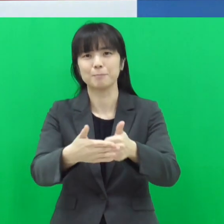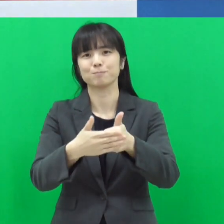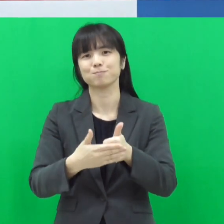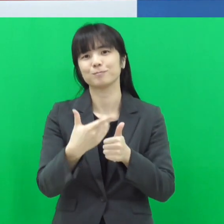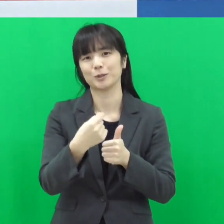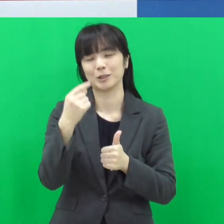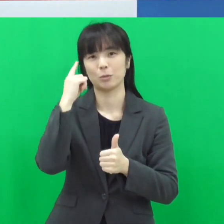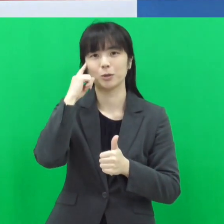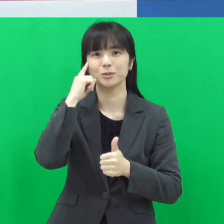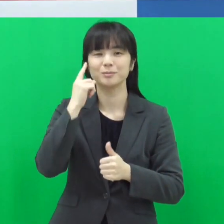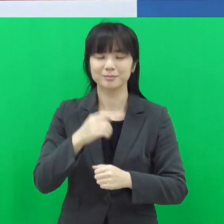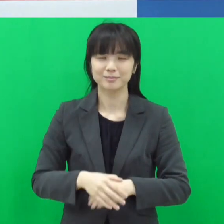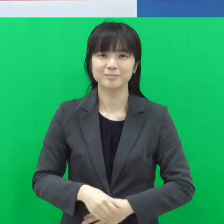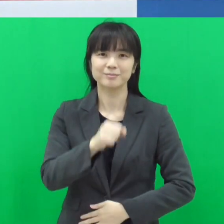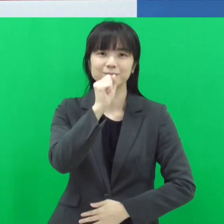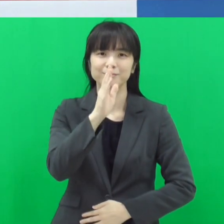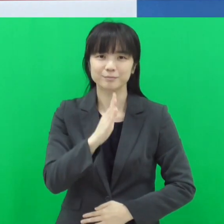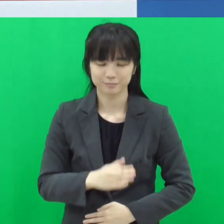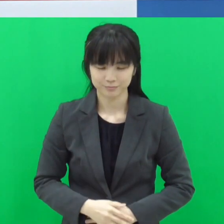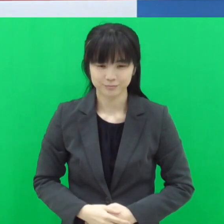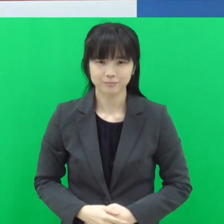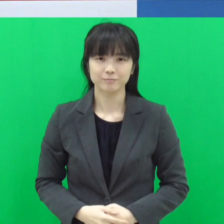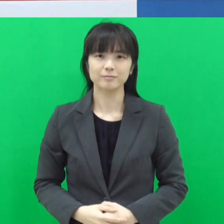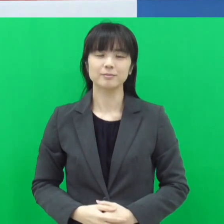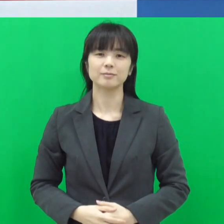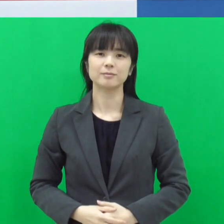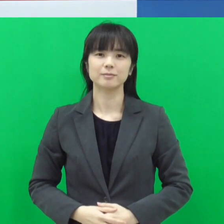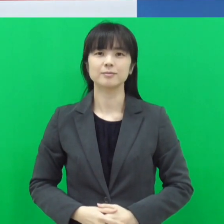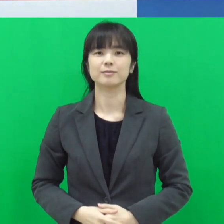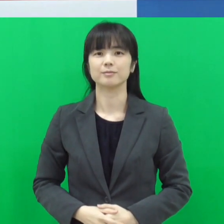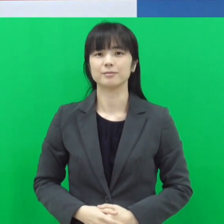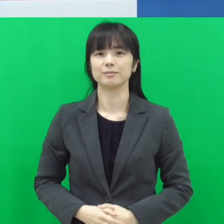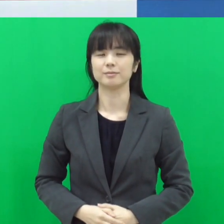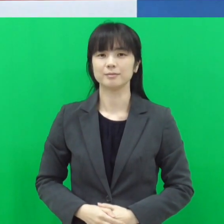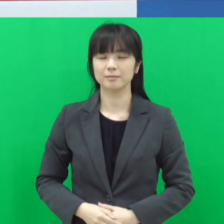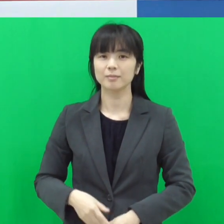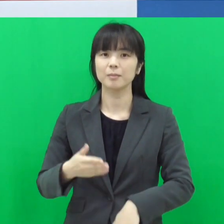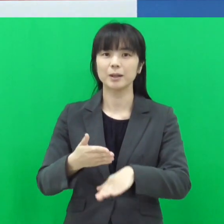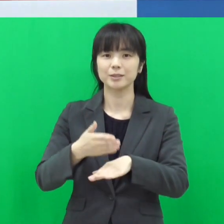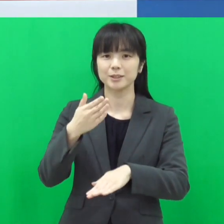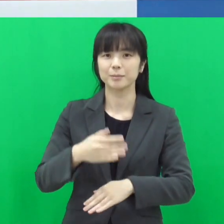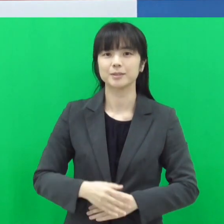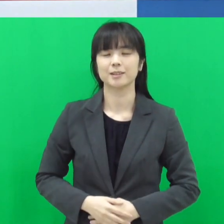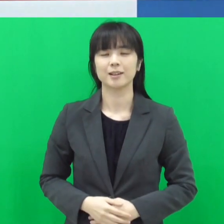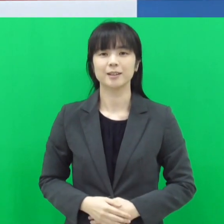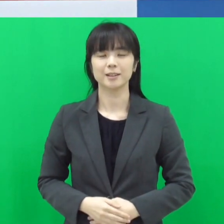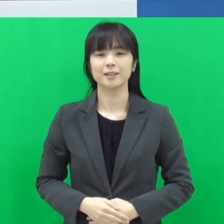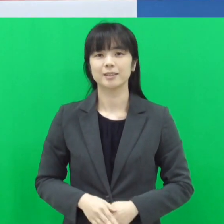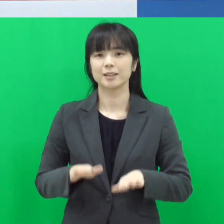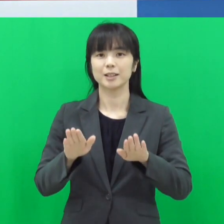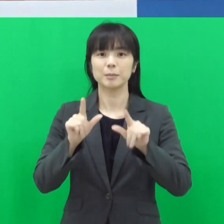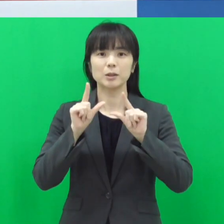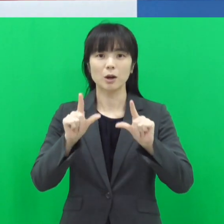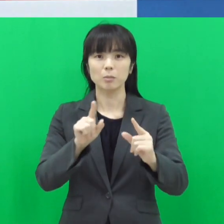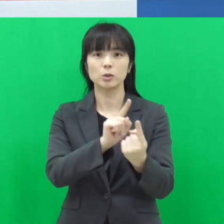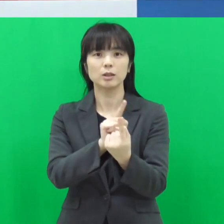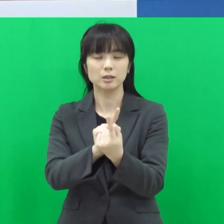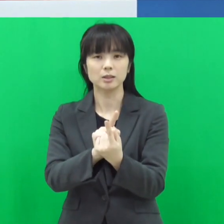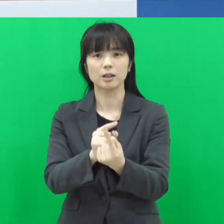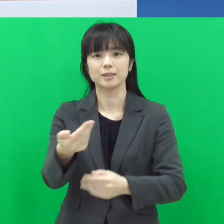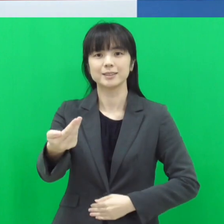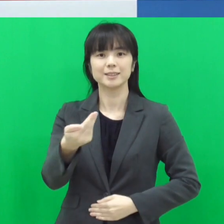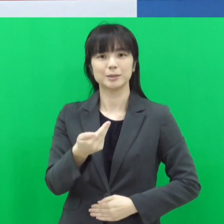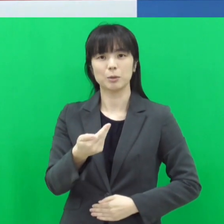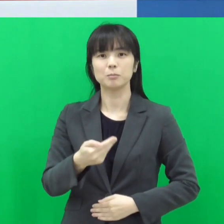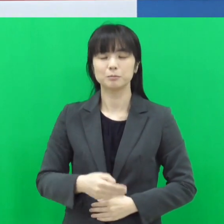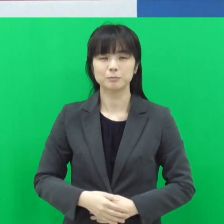ていただきますようお願いいたします。私からは以上でございます。 ありがとうございました。ただいまの発表項目につきまして、質